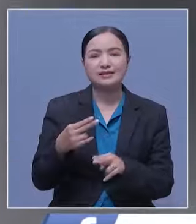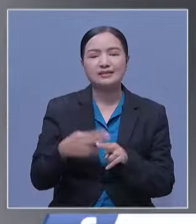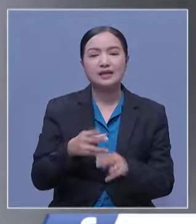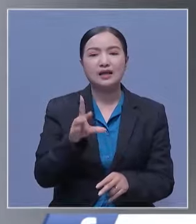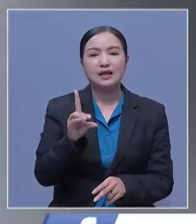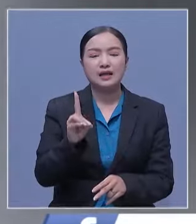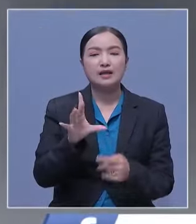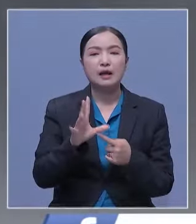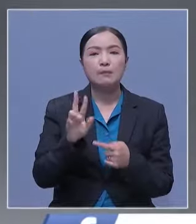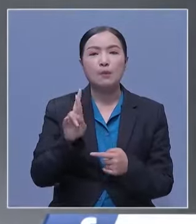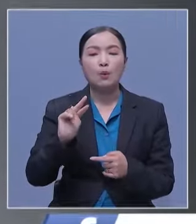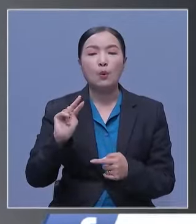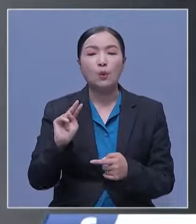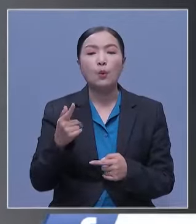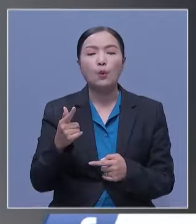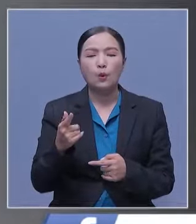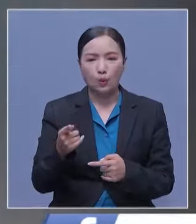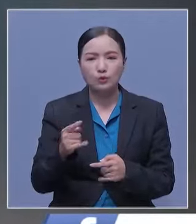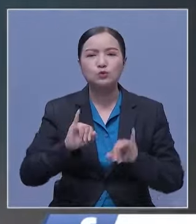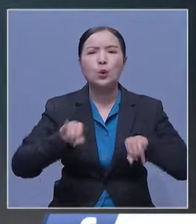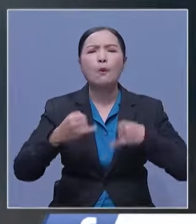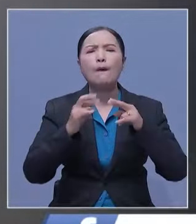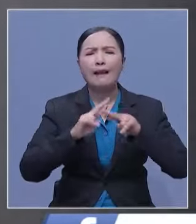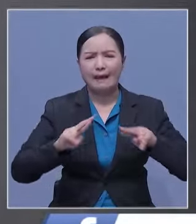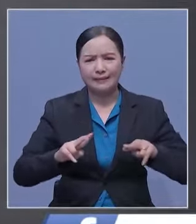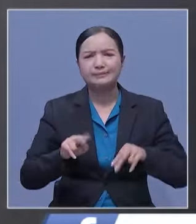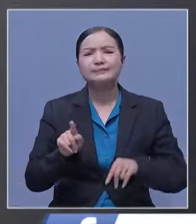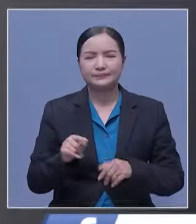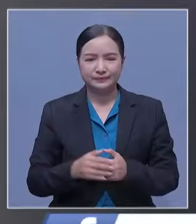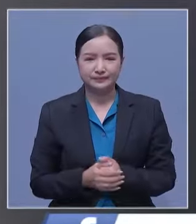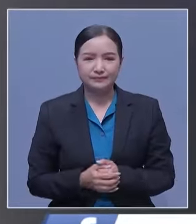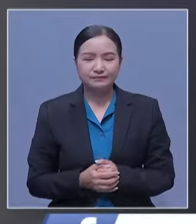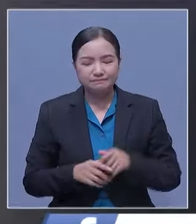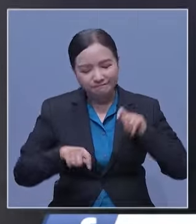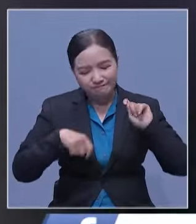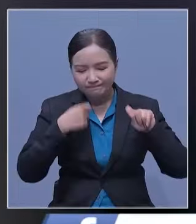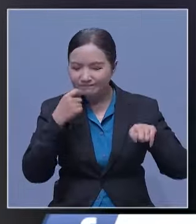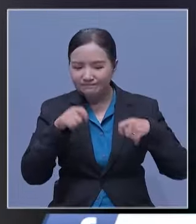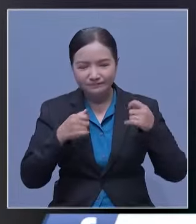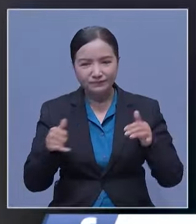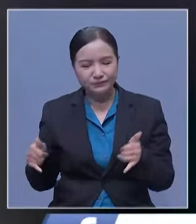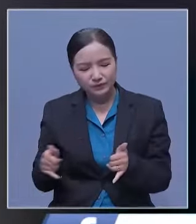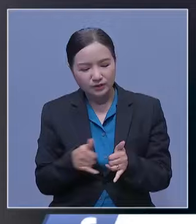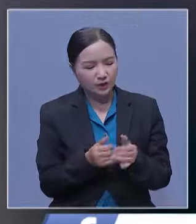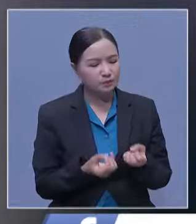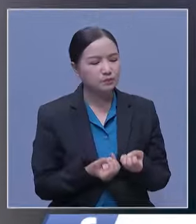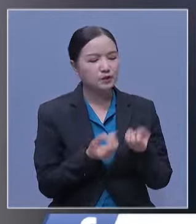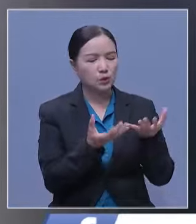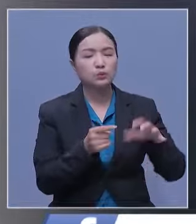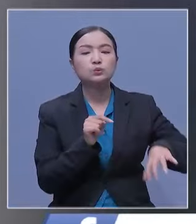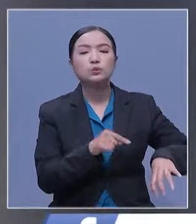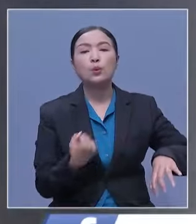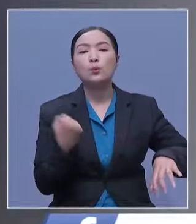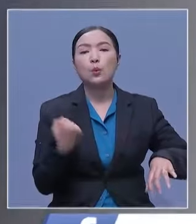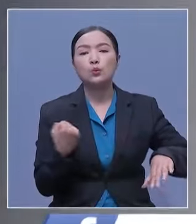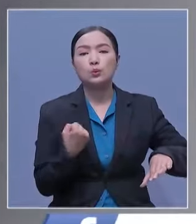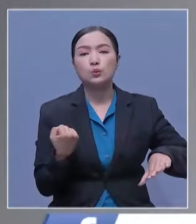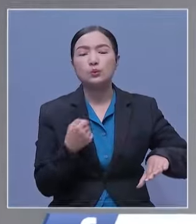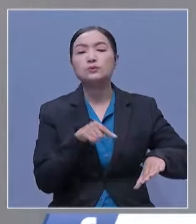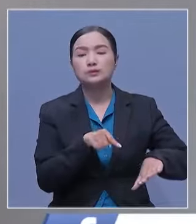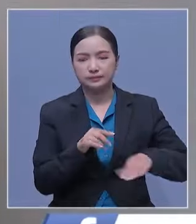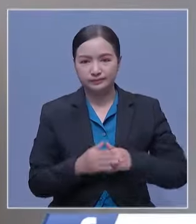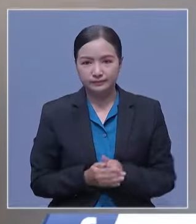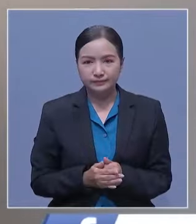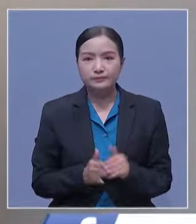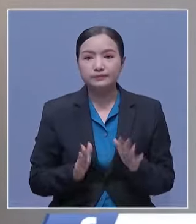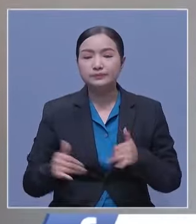ค่ะอดีตสว.ซึ่งเป็นเจ้าของร้านอาหารคือทานเสร็จก็เดินมาส่งถึงที่รถด้วยขณะที่คนที่ม